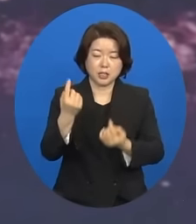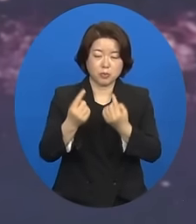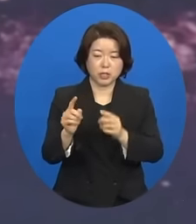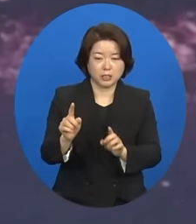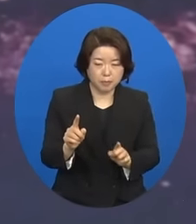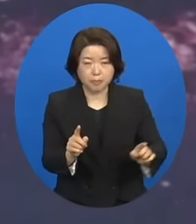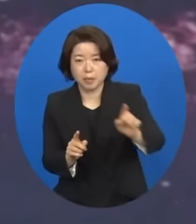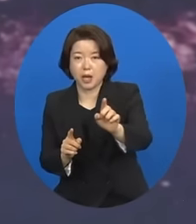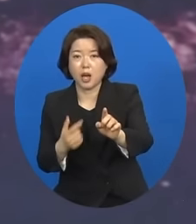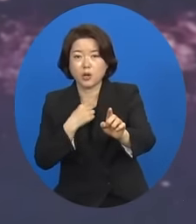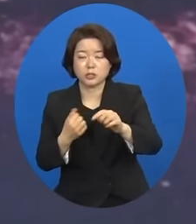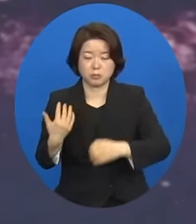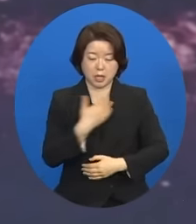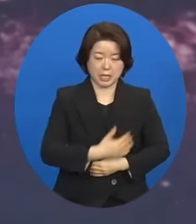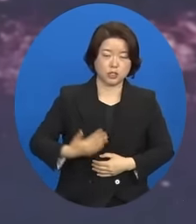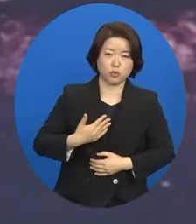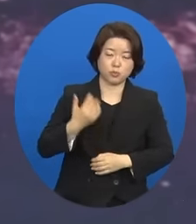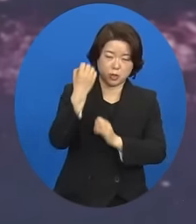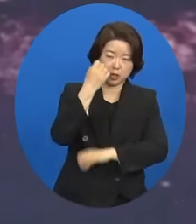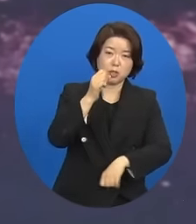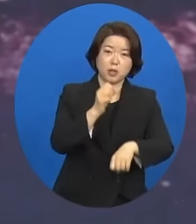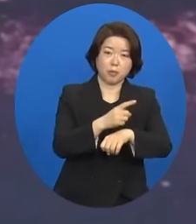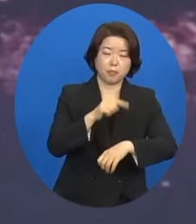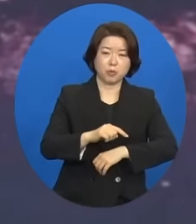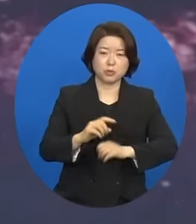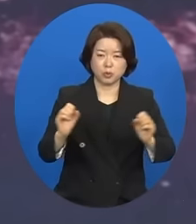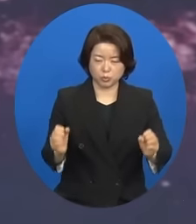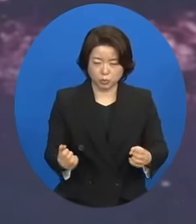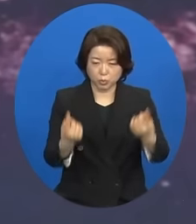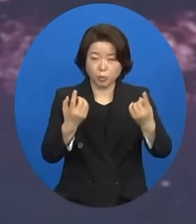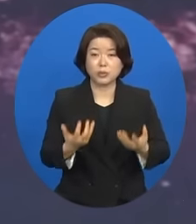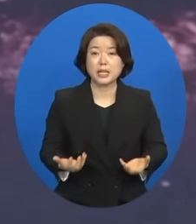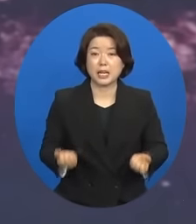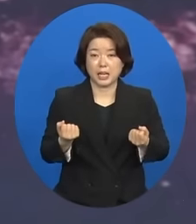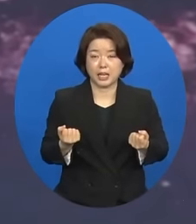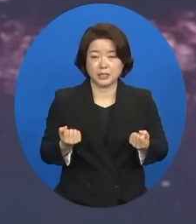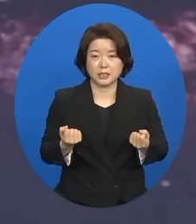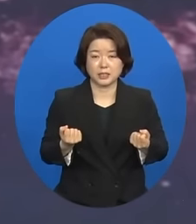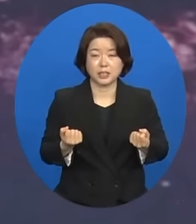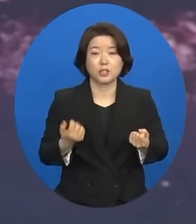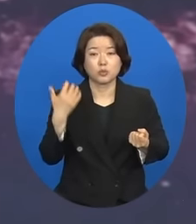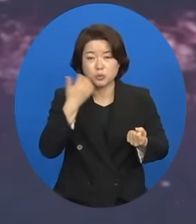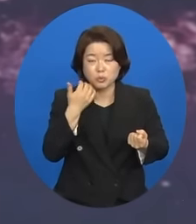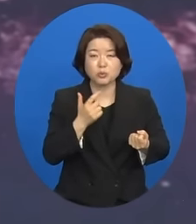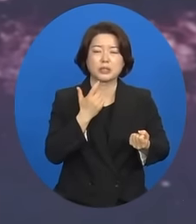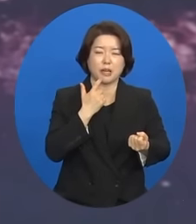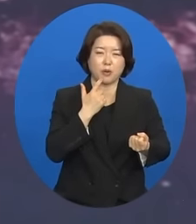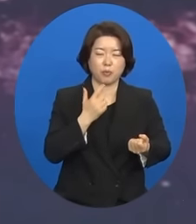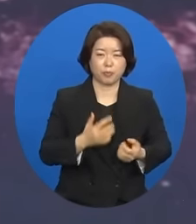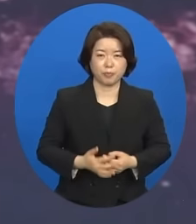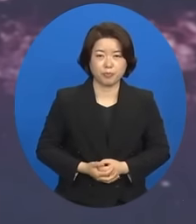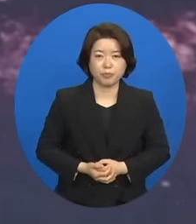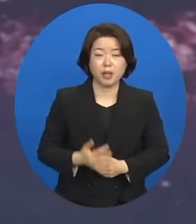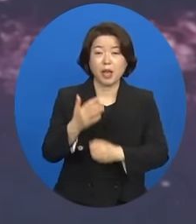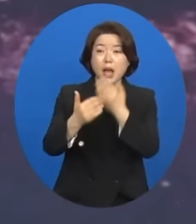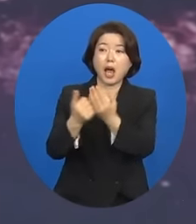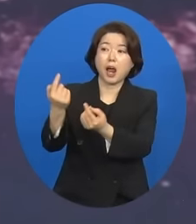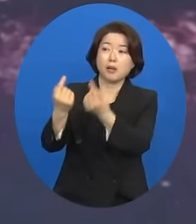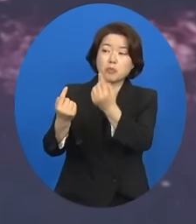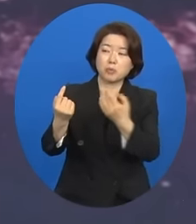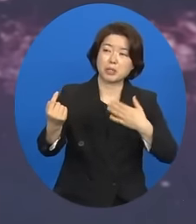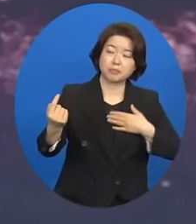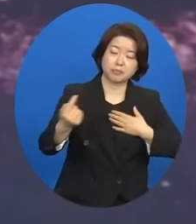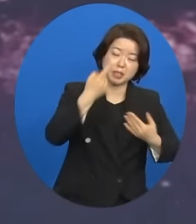하는 육신적인 본성이 공존하는 사람이 바로 야곱이라는 거예요 그래서 하나님보다는 자신의